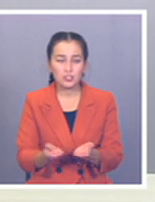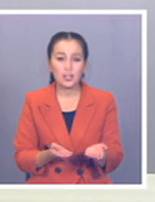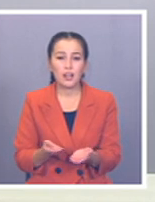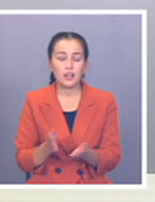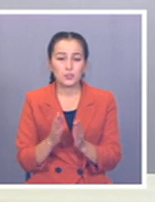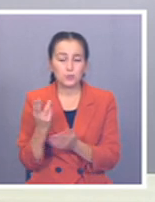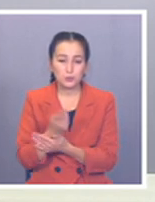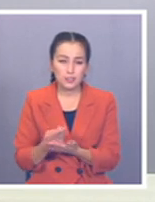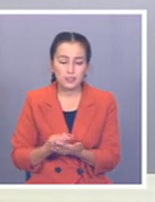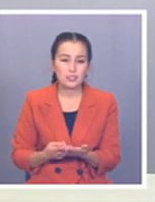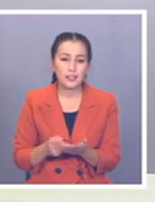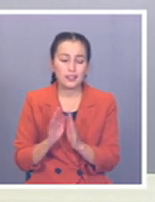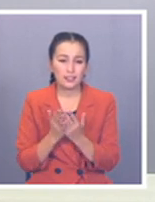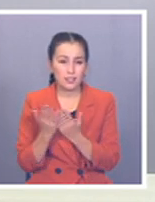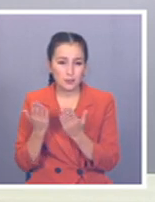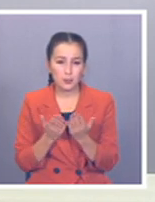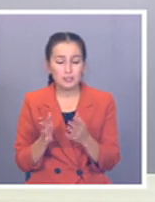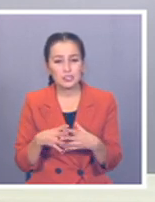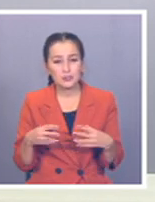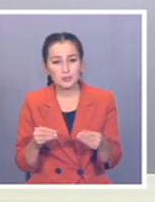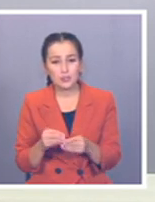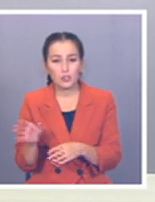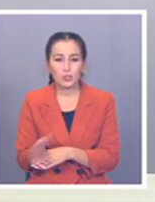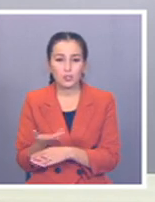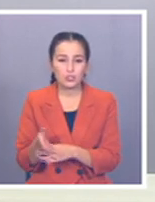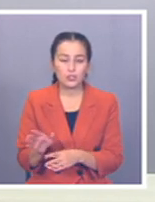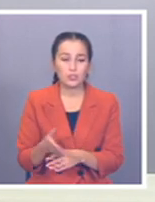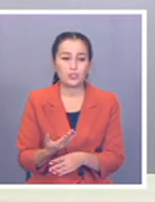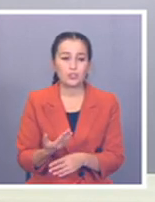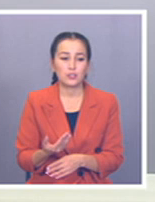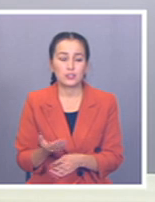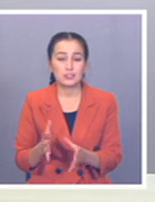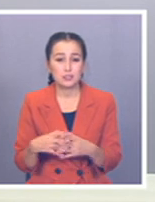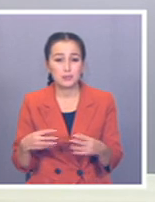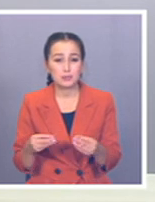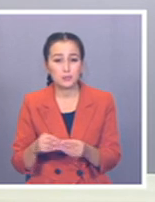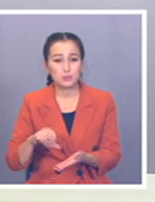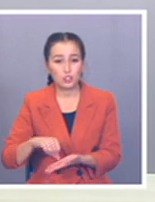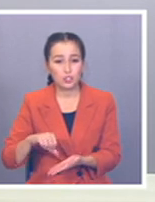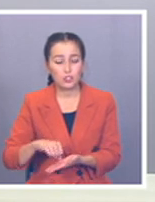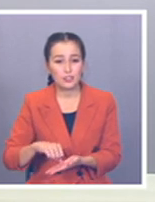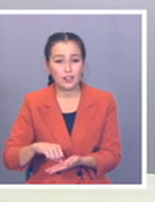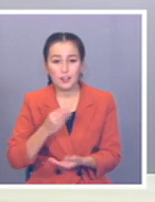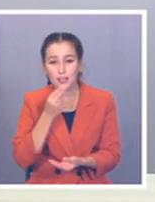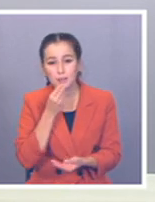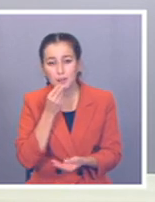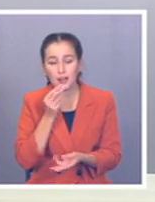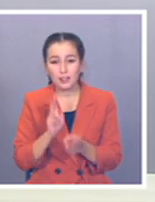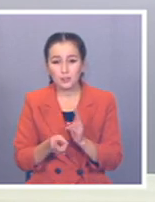оқу, отбасымен серуендеу және отбасы мүшелеріне тамақ жасауды